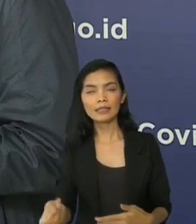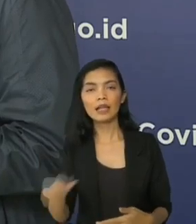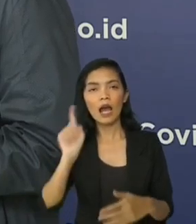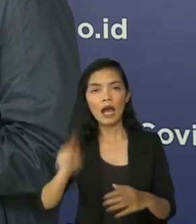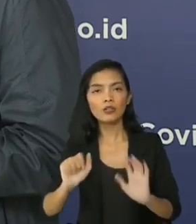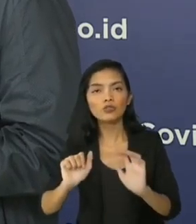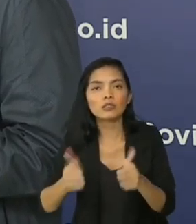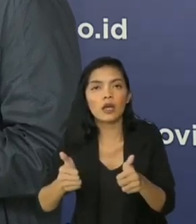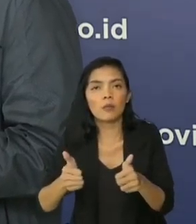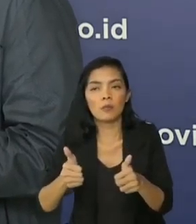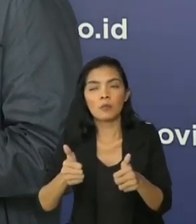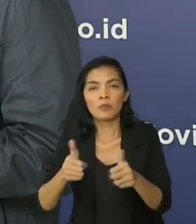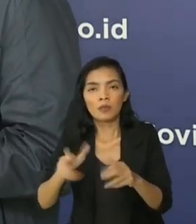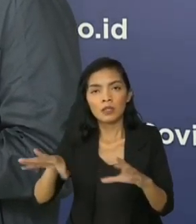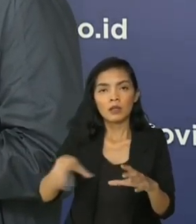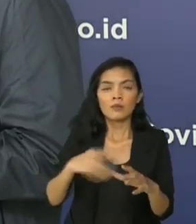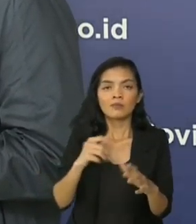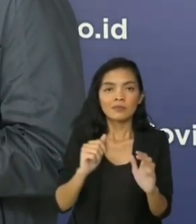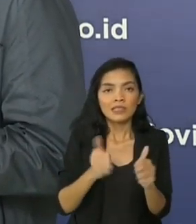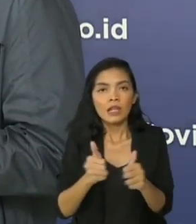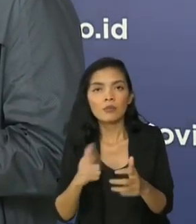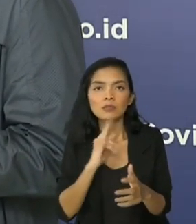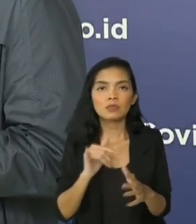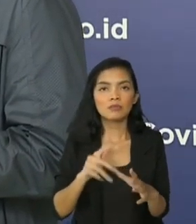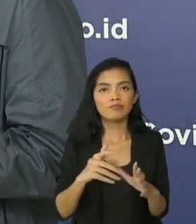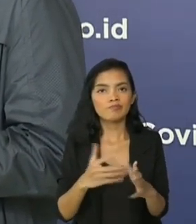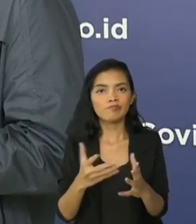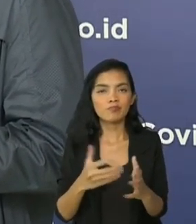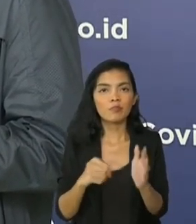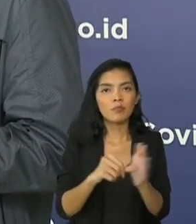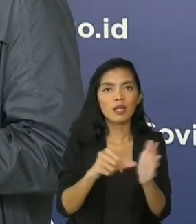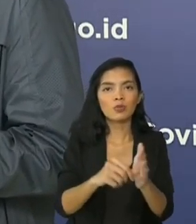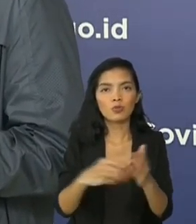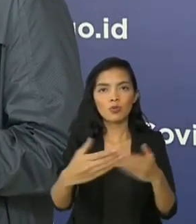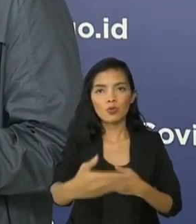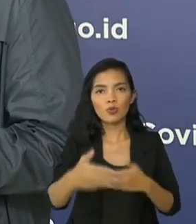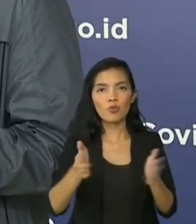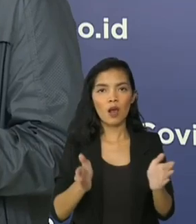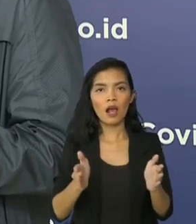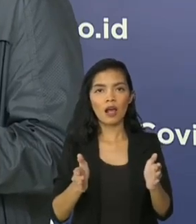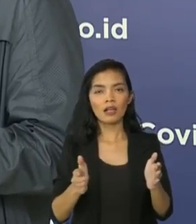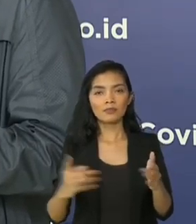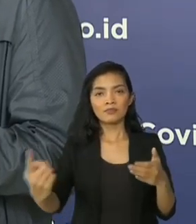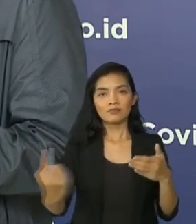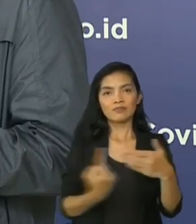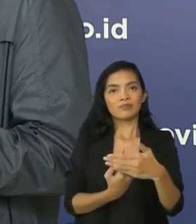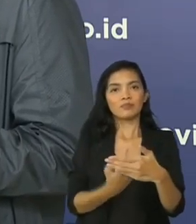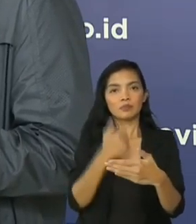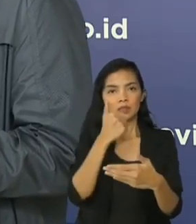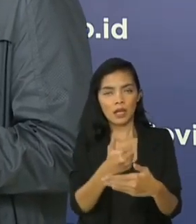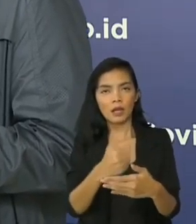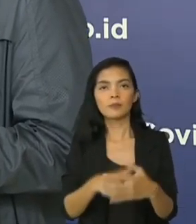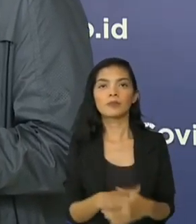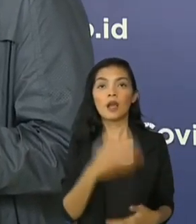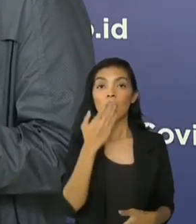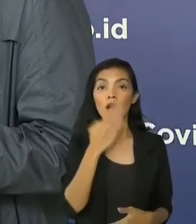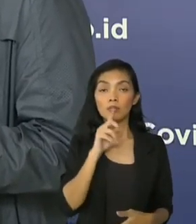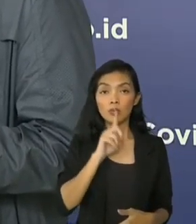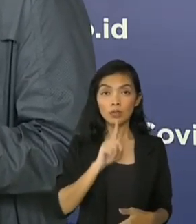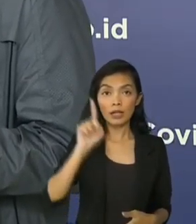punya peran penting dalam menyiapkan ruang isolasi Alhamdulillah hari ini